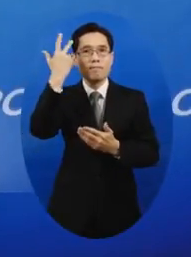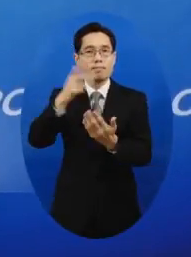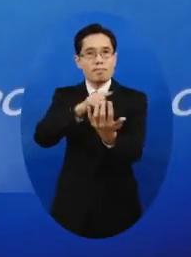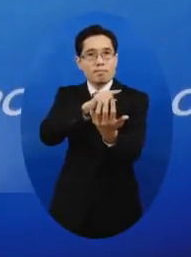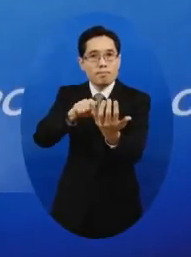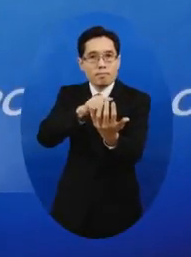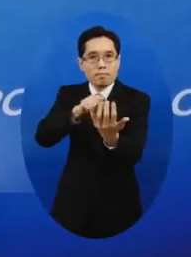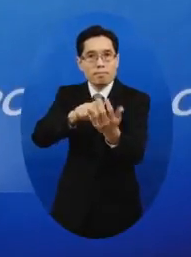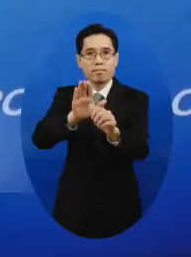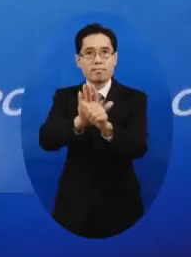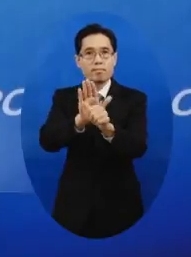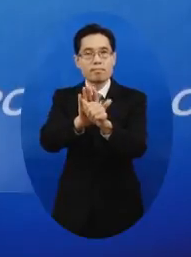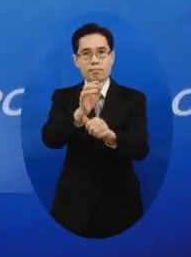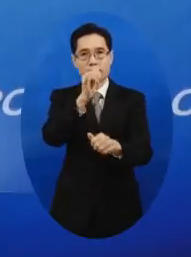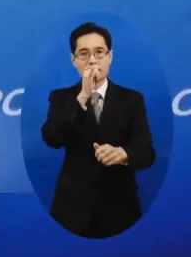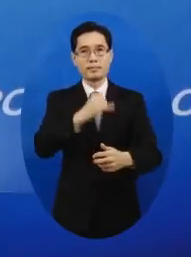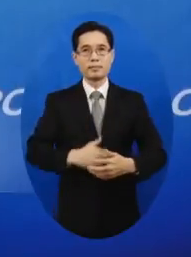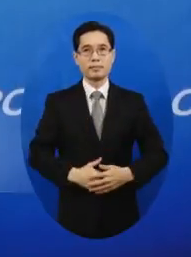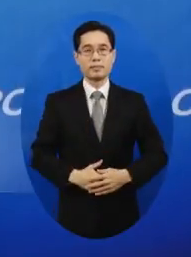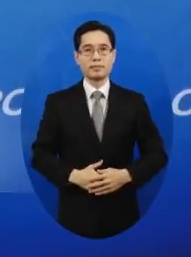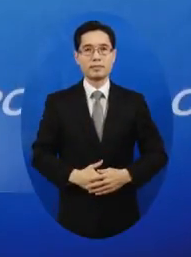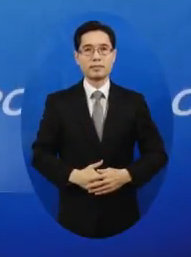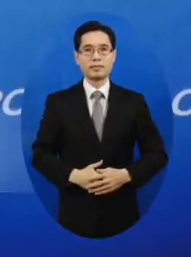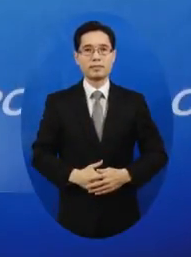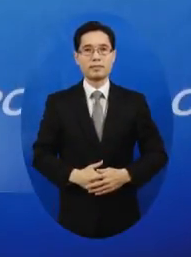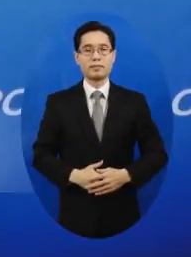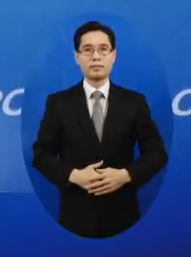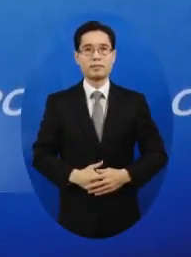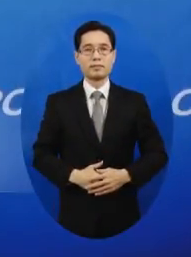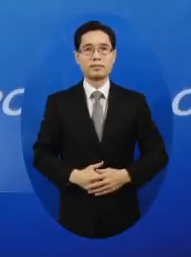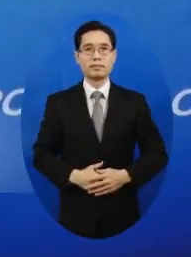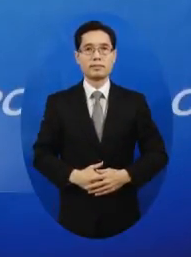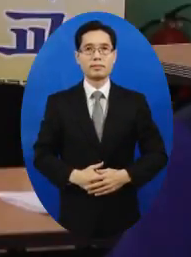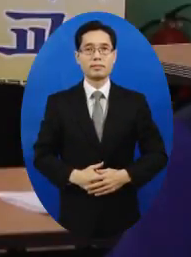대상으로 정신건강 증진 교육을 실시했습니다